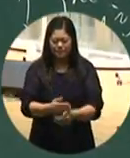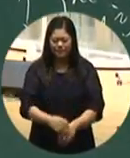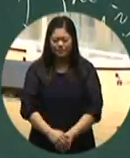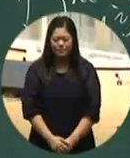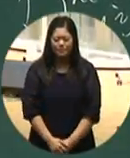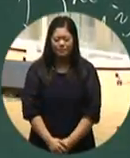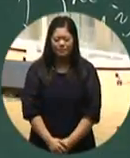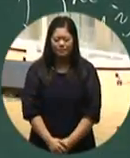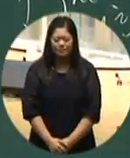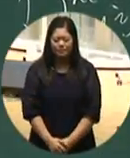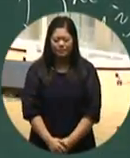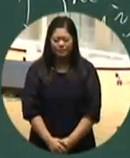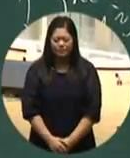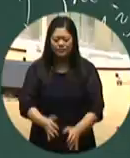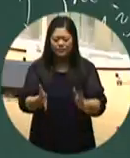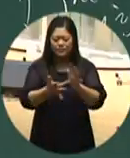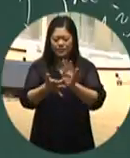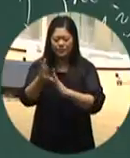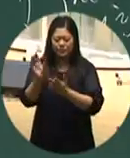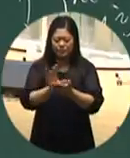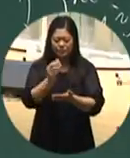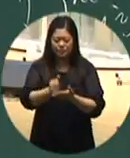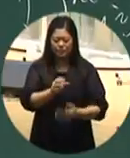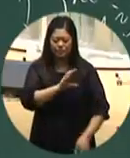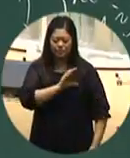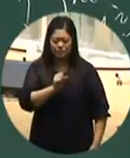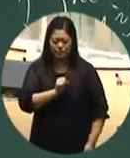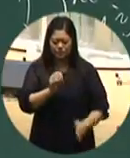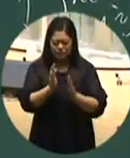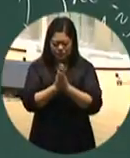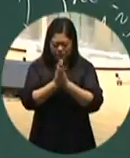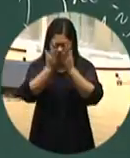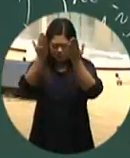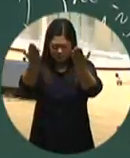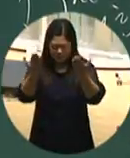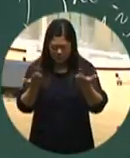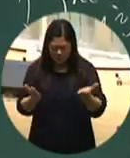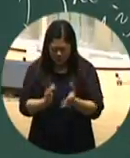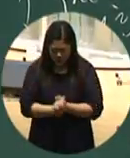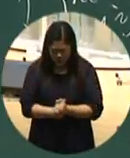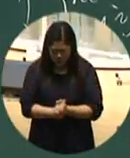and see the works that you do. 예수 그리스도 이름으로 기도하옵나이다. Jesus Christ's name we pray. Amen.